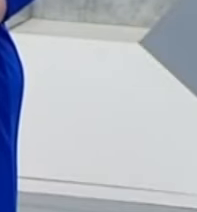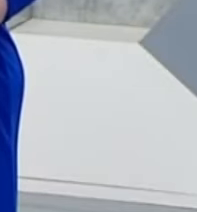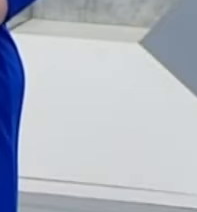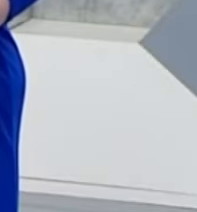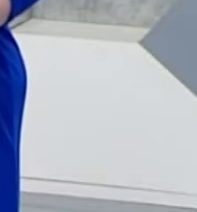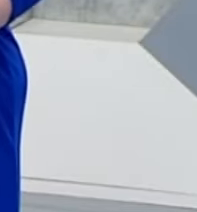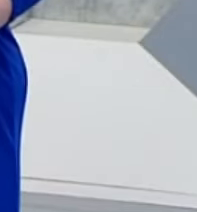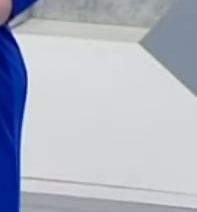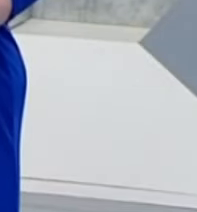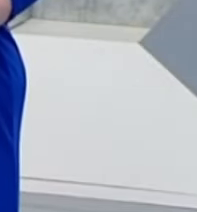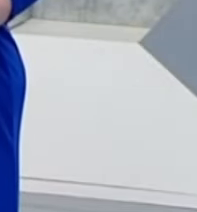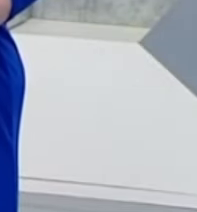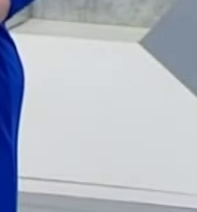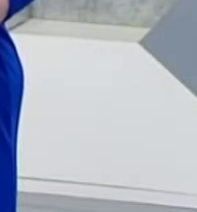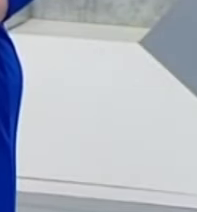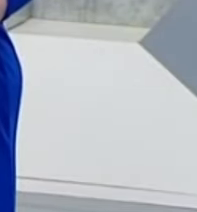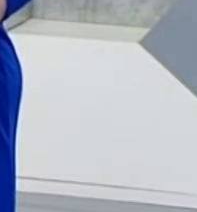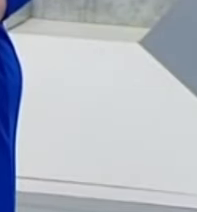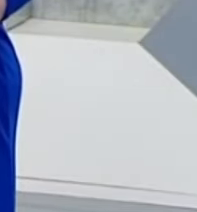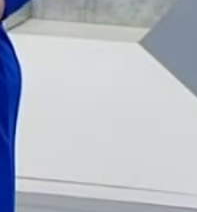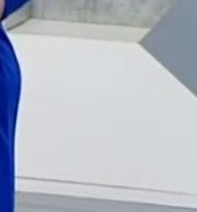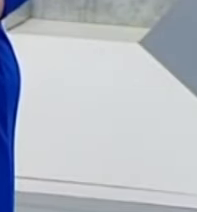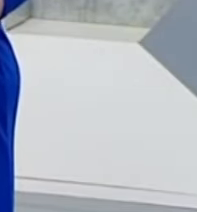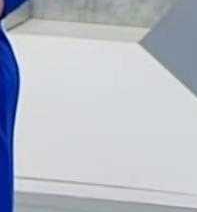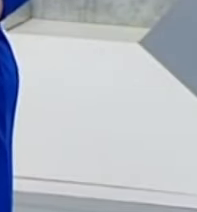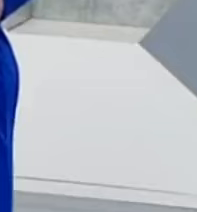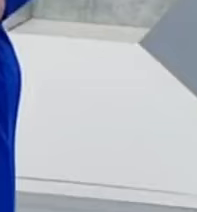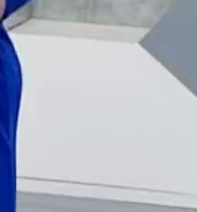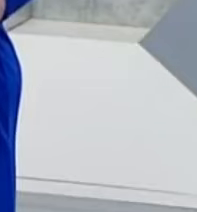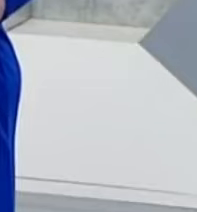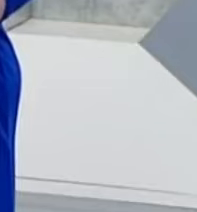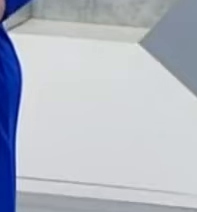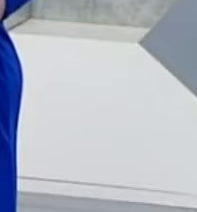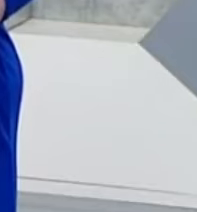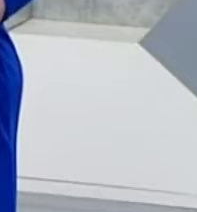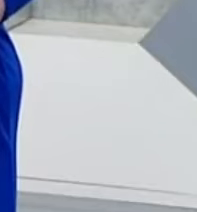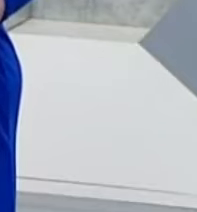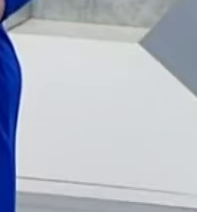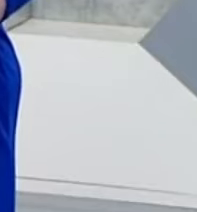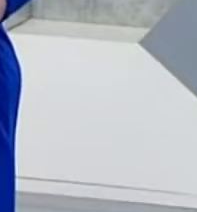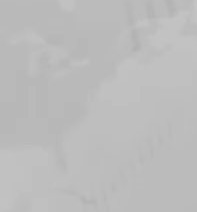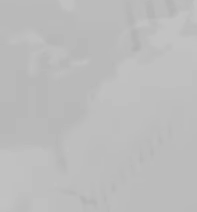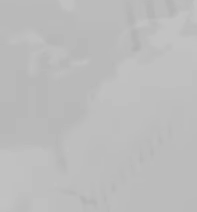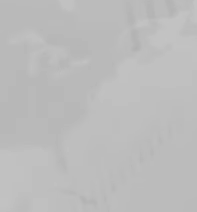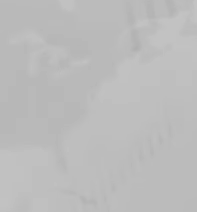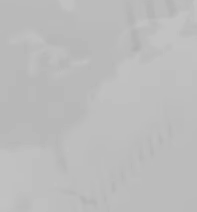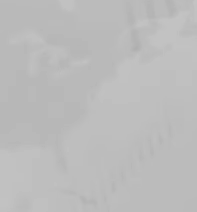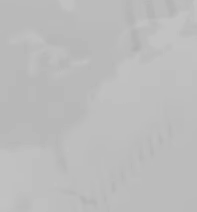GMA Pinoy TV at sa www.gmanews.tv.